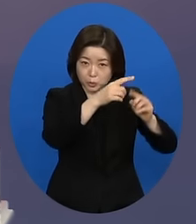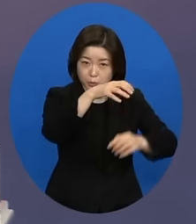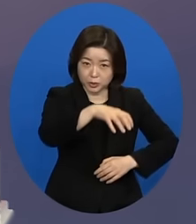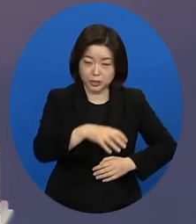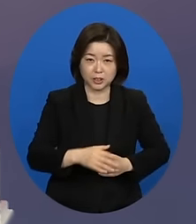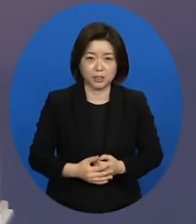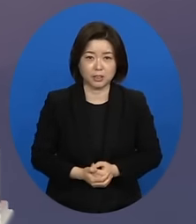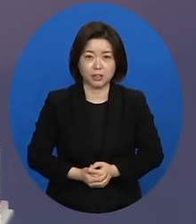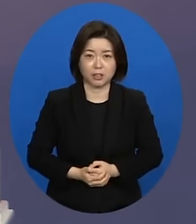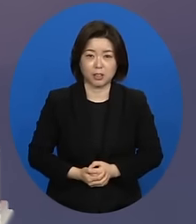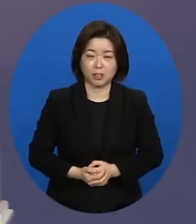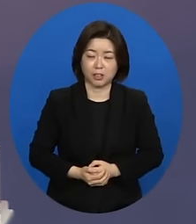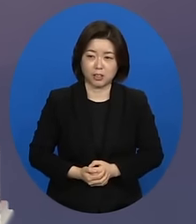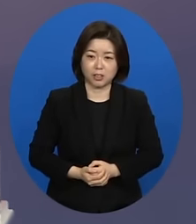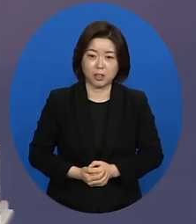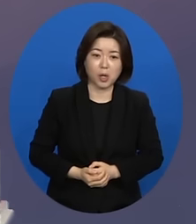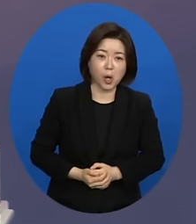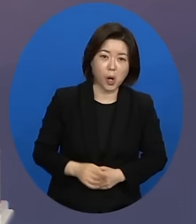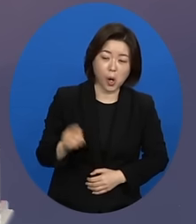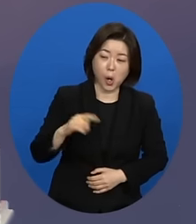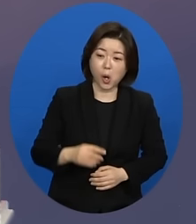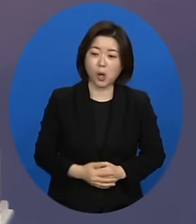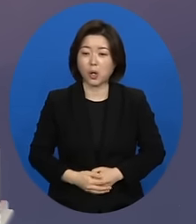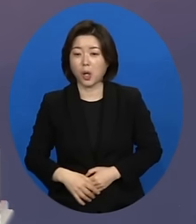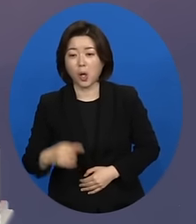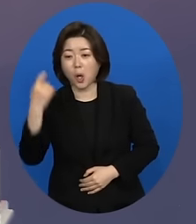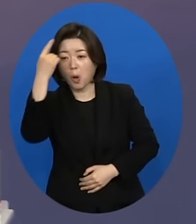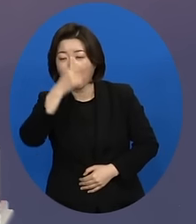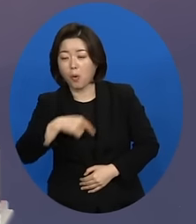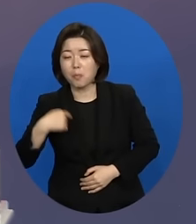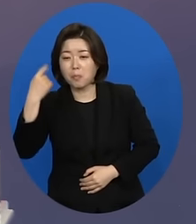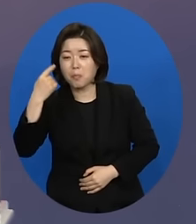엄마의 얼굴을 보려고 이렇게 내려다보는데